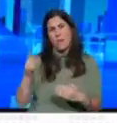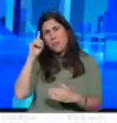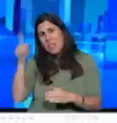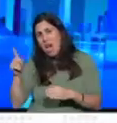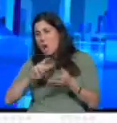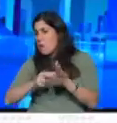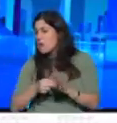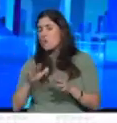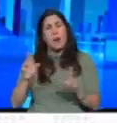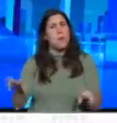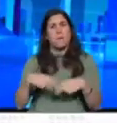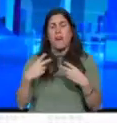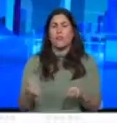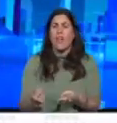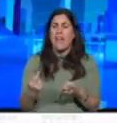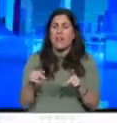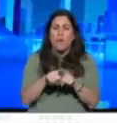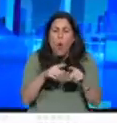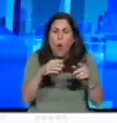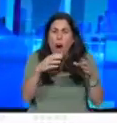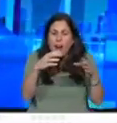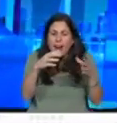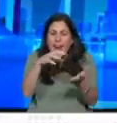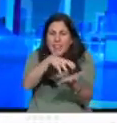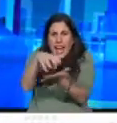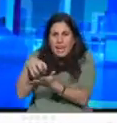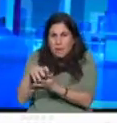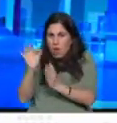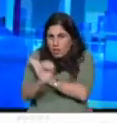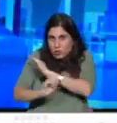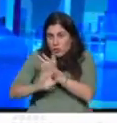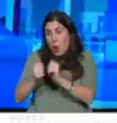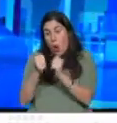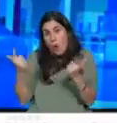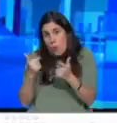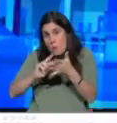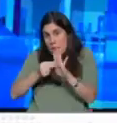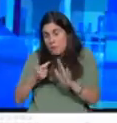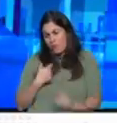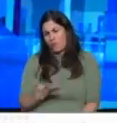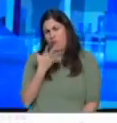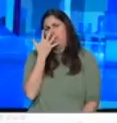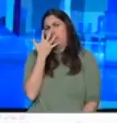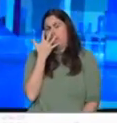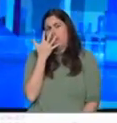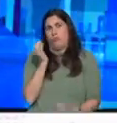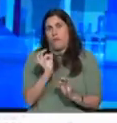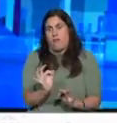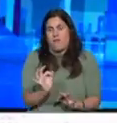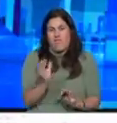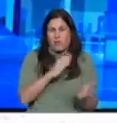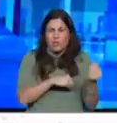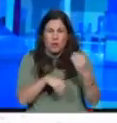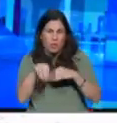גם לא מאפשר קיום של תאי סטודנטים פוליטיים או אירועים פוליטיים. אני חושב שבעיקר התאכזבתי לשמוע שמשתמשים במכבסת